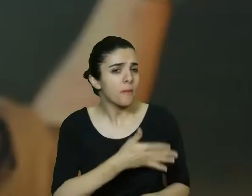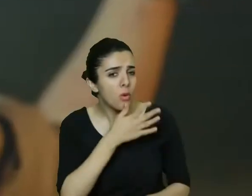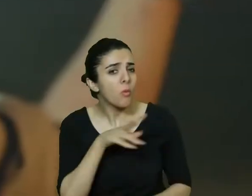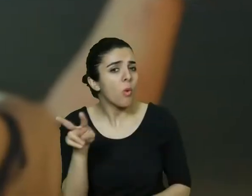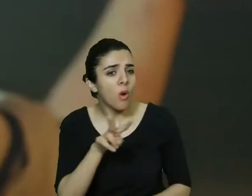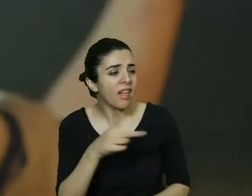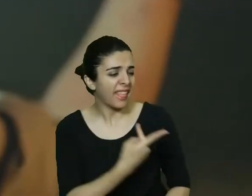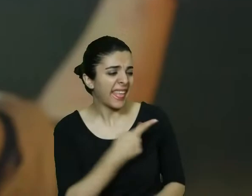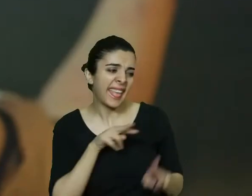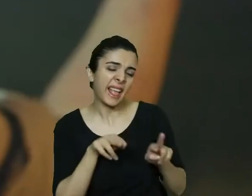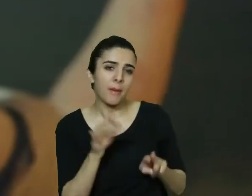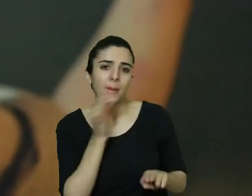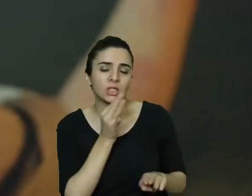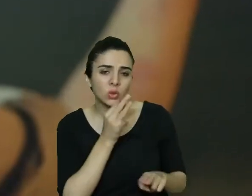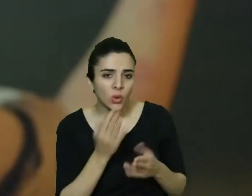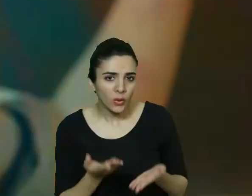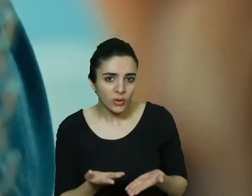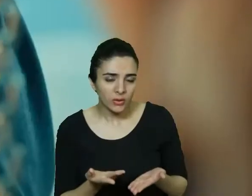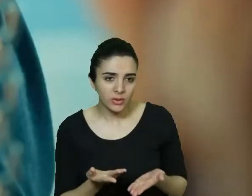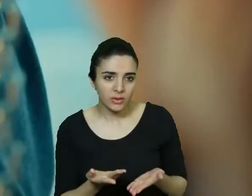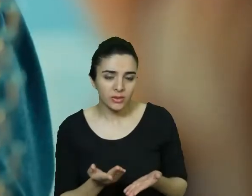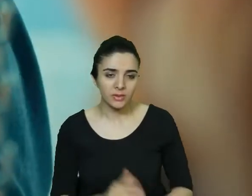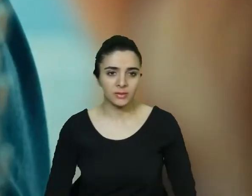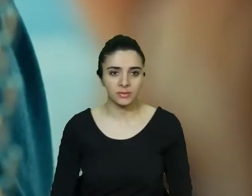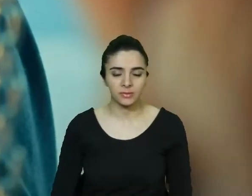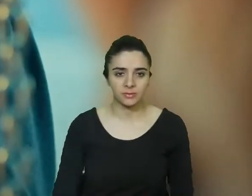Onlar da seninle benim gibi işte.